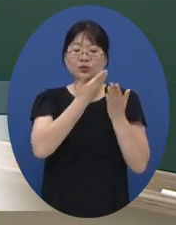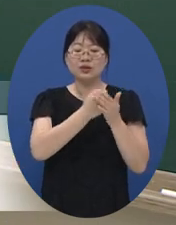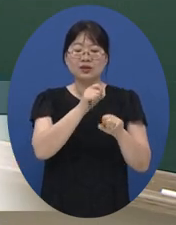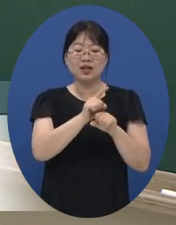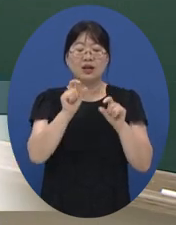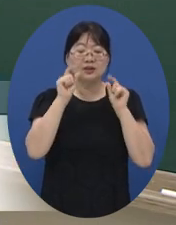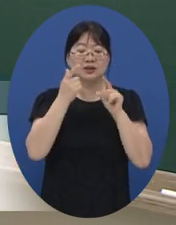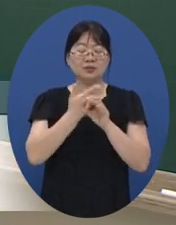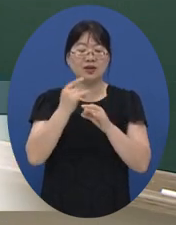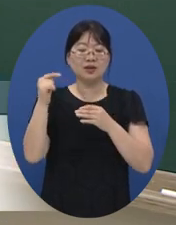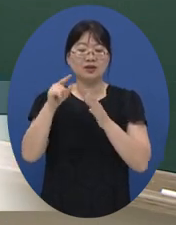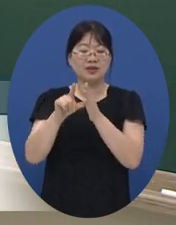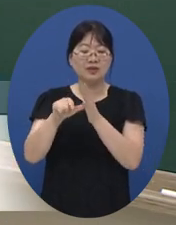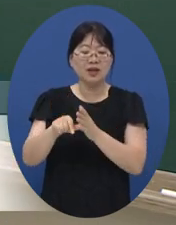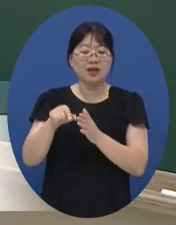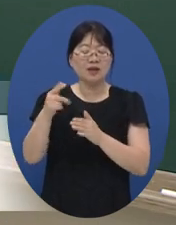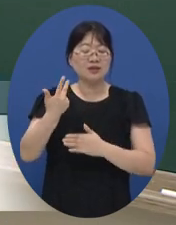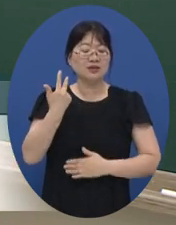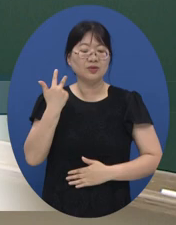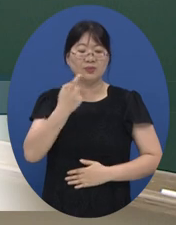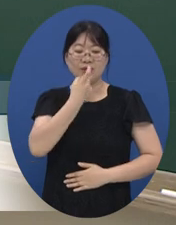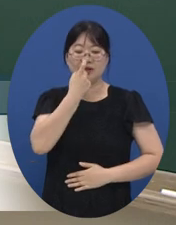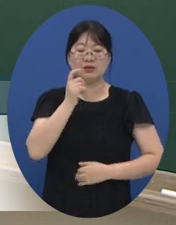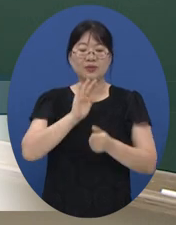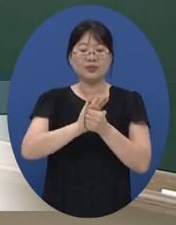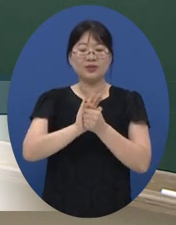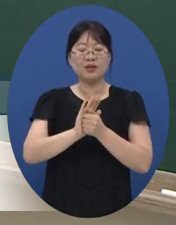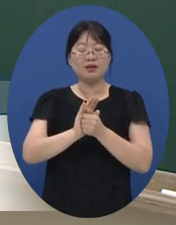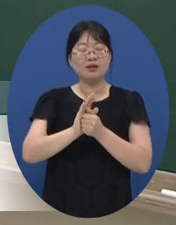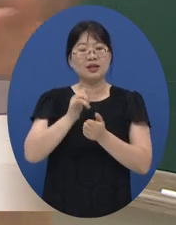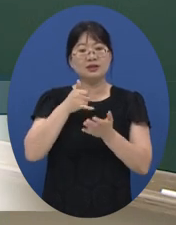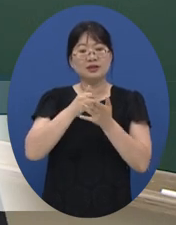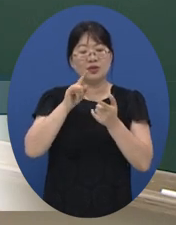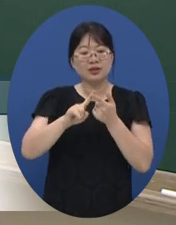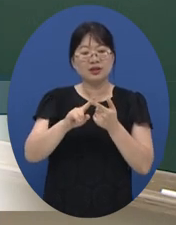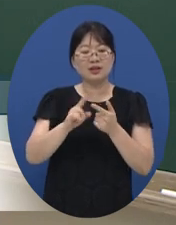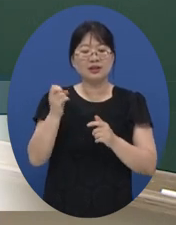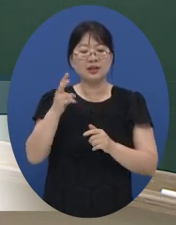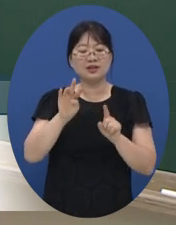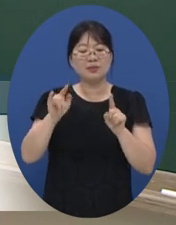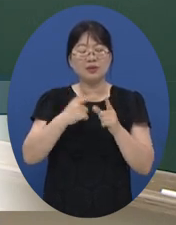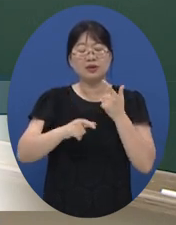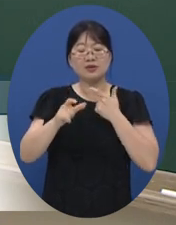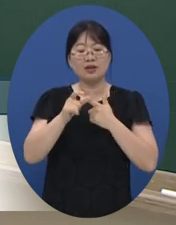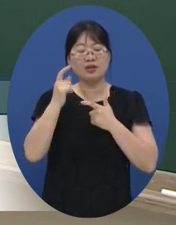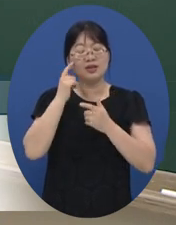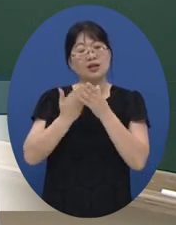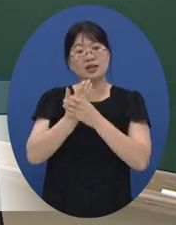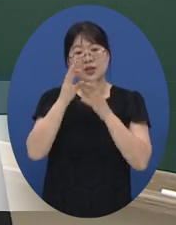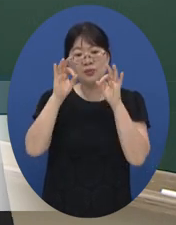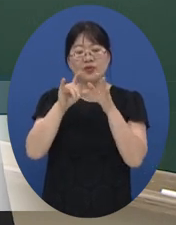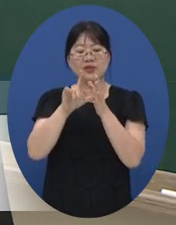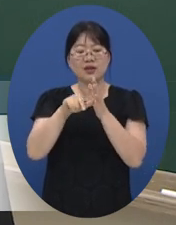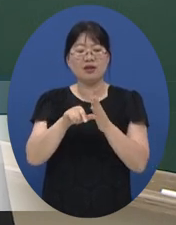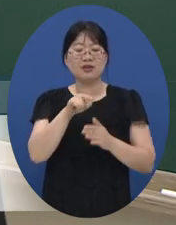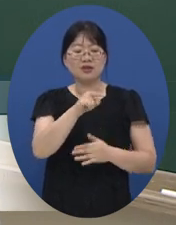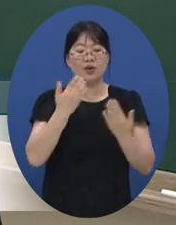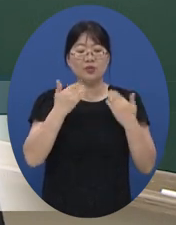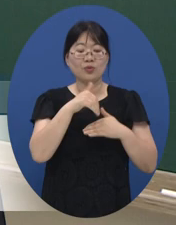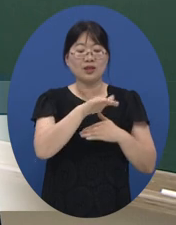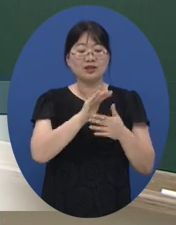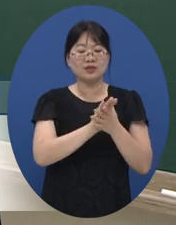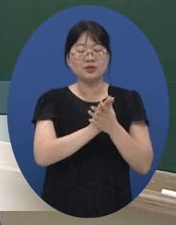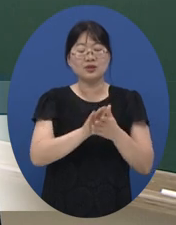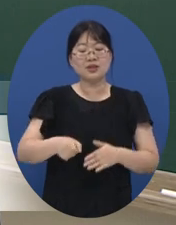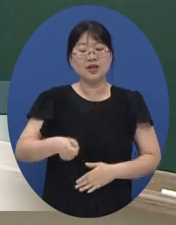크 다음 시간때는 아 그 행성에 저번주에 대응 협동의 인성에 대해서 담 샤 다시한번더 부 떠올려 볼 때 어져 학교 가서